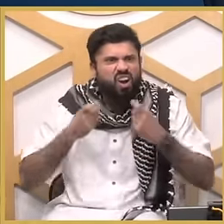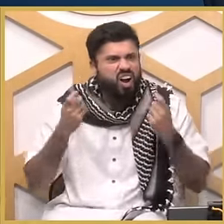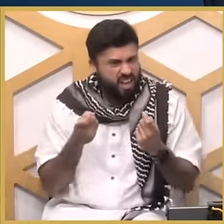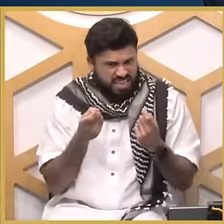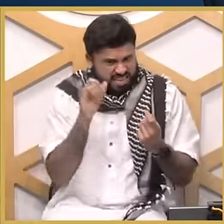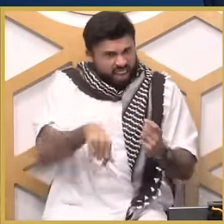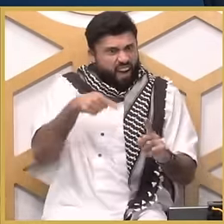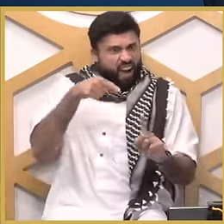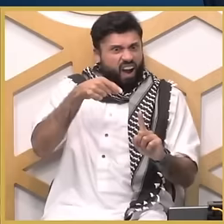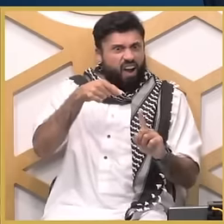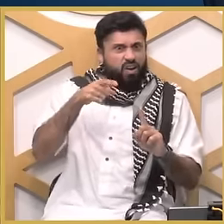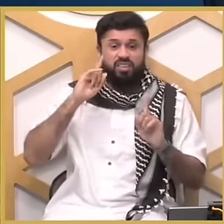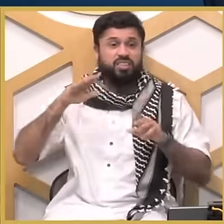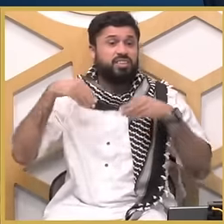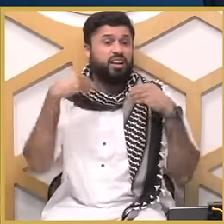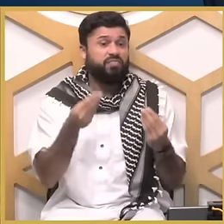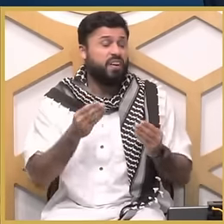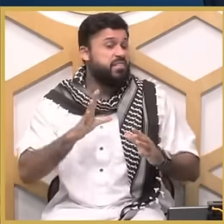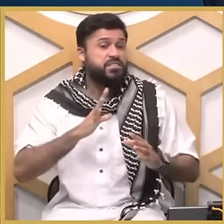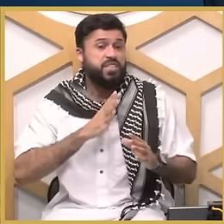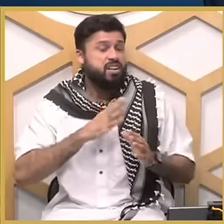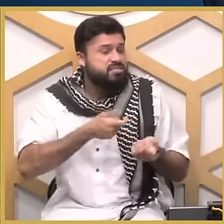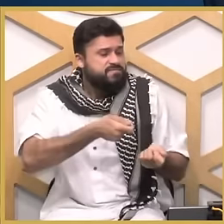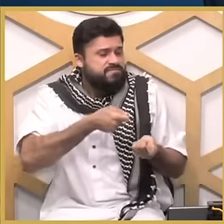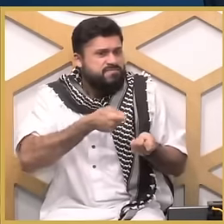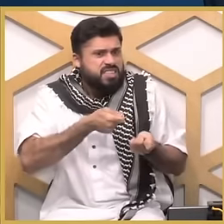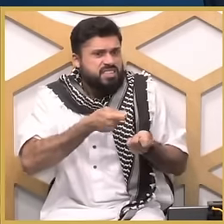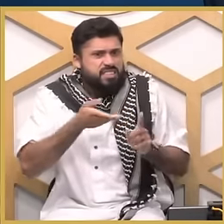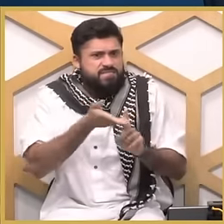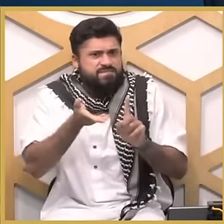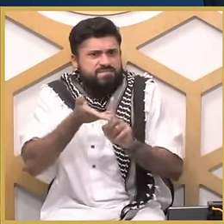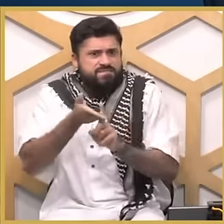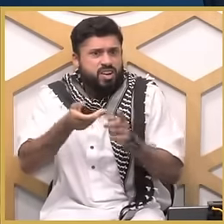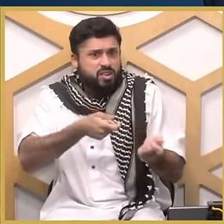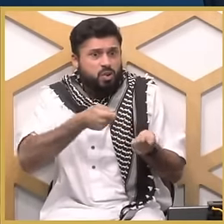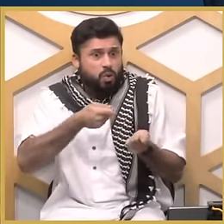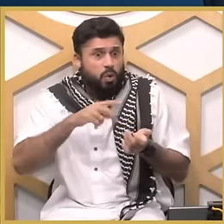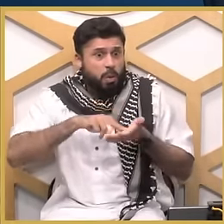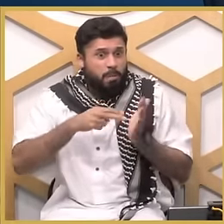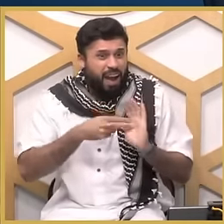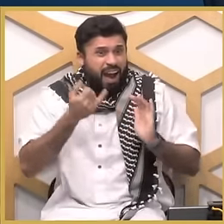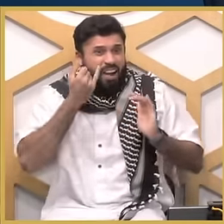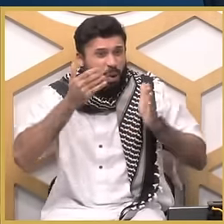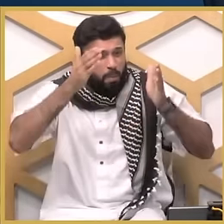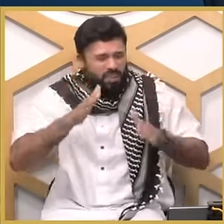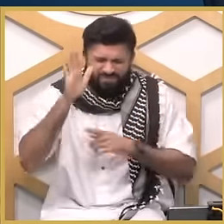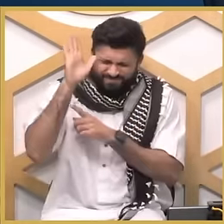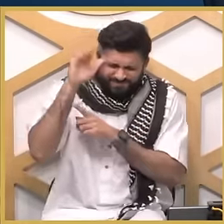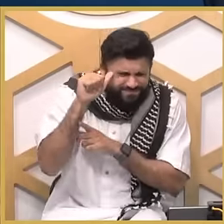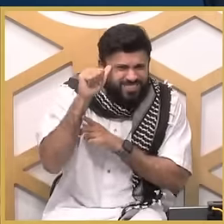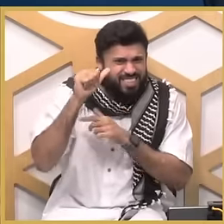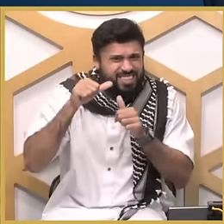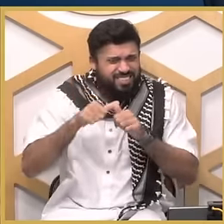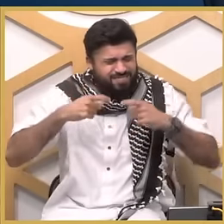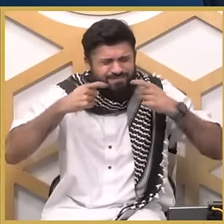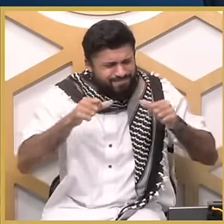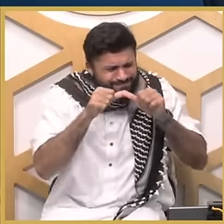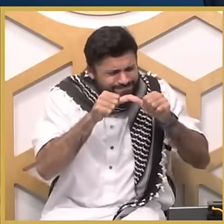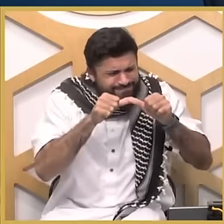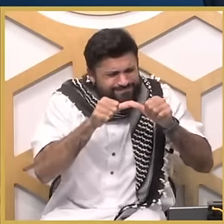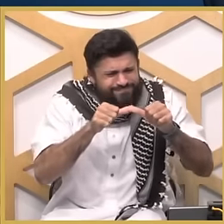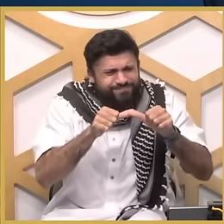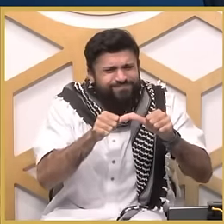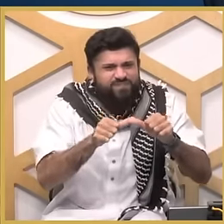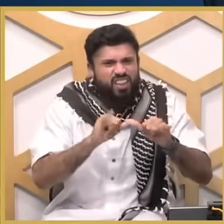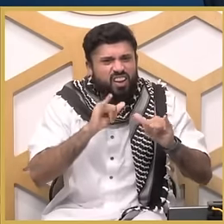these sins, قال, أَلَّتِي تُخْرِجُهُ مِنْ دَائِرَةِ الْإِيمَانِ, then this person will continue until they leave the realm of iman. So